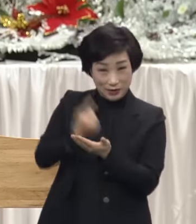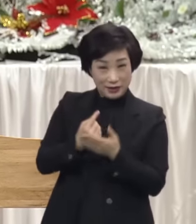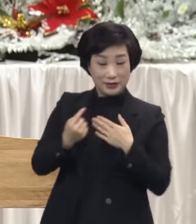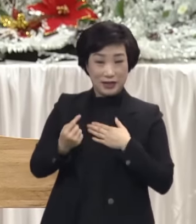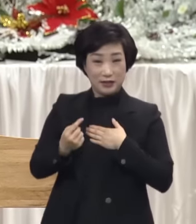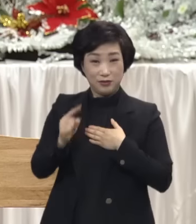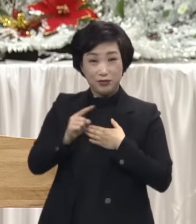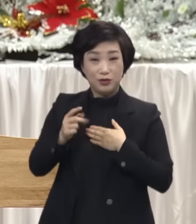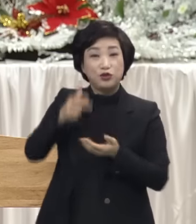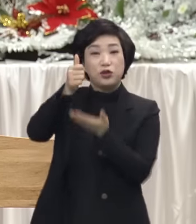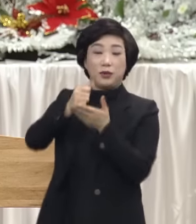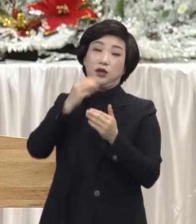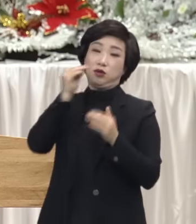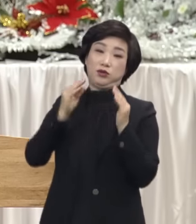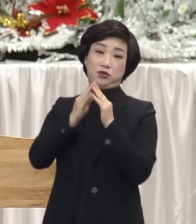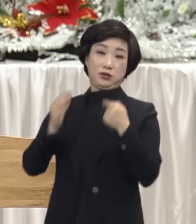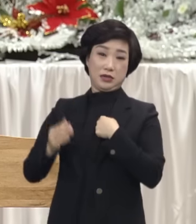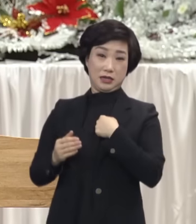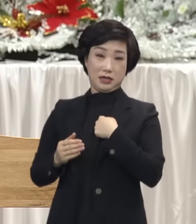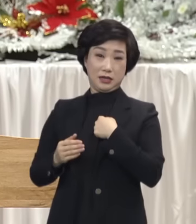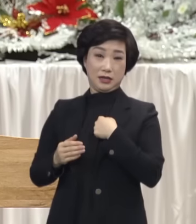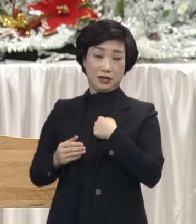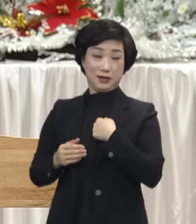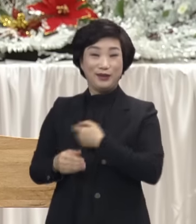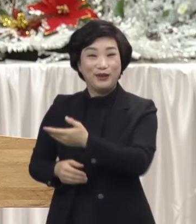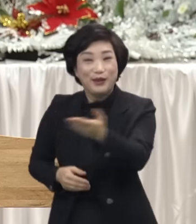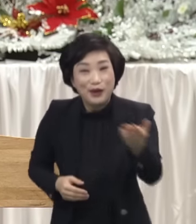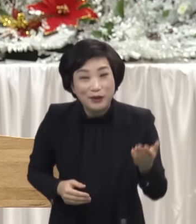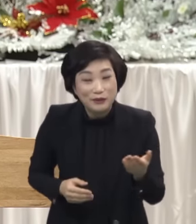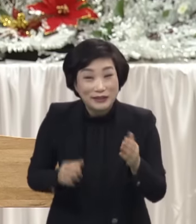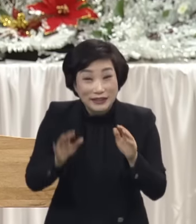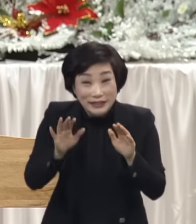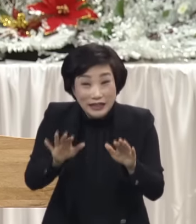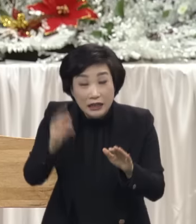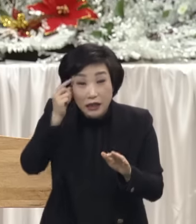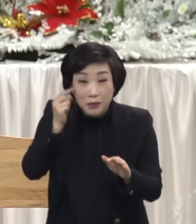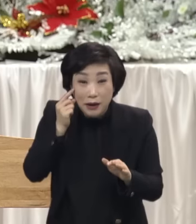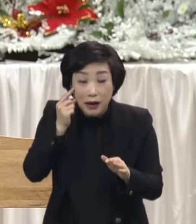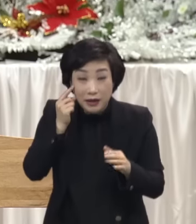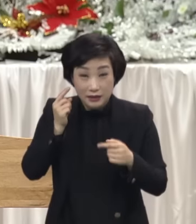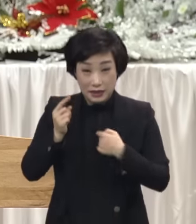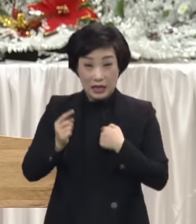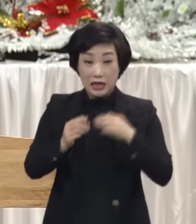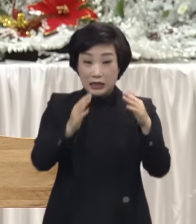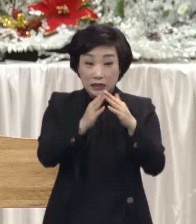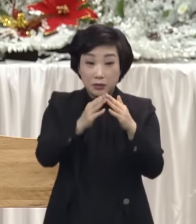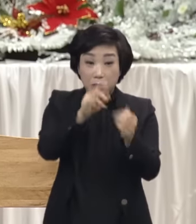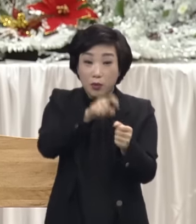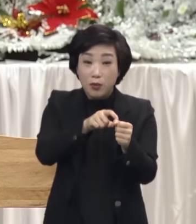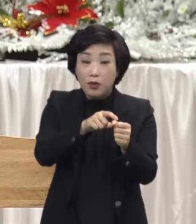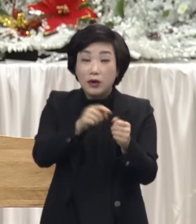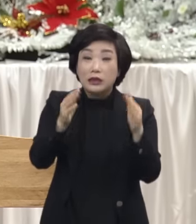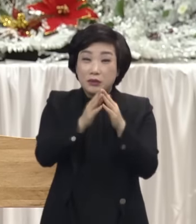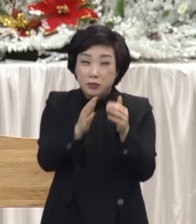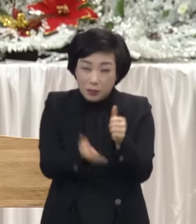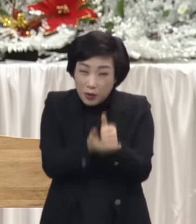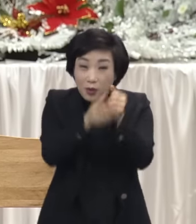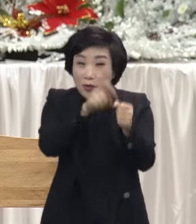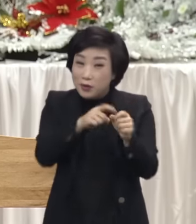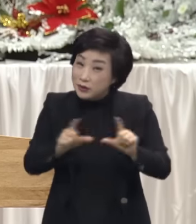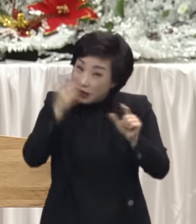내 집이다 이 말이오. 응? 여러분, 사람이 자기 집을 위해 삽니까? 사람을 위해서